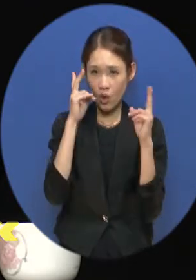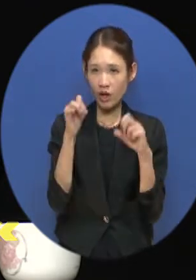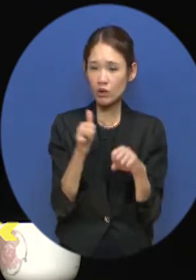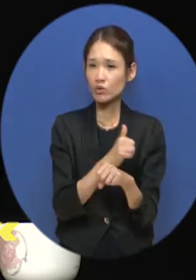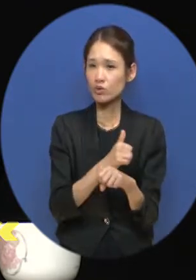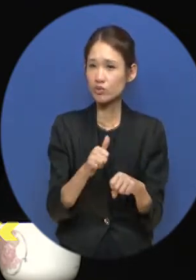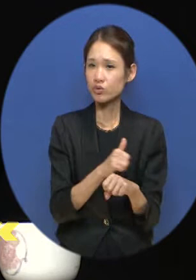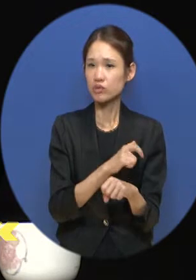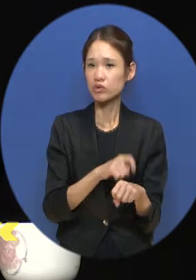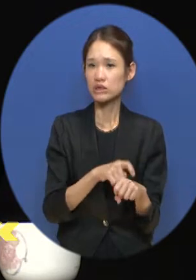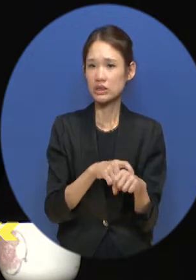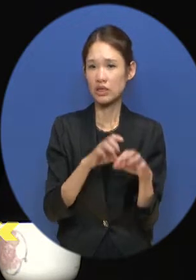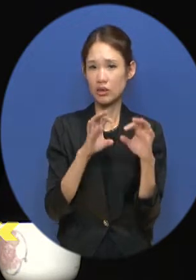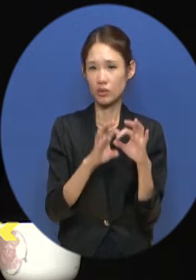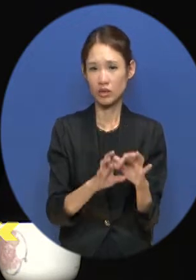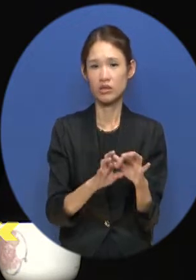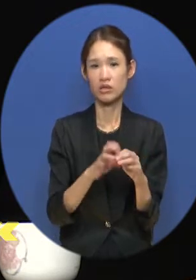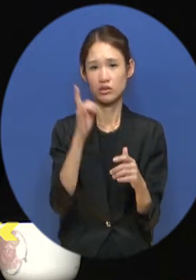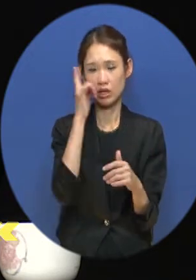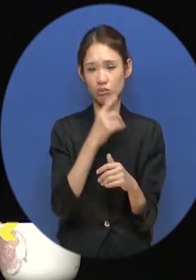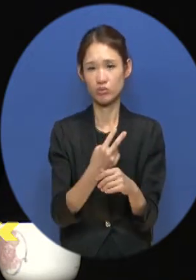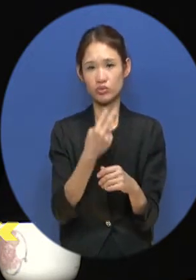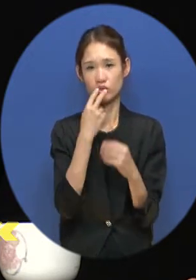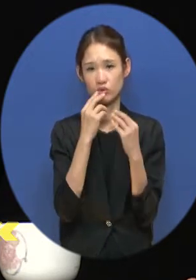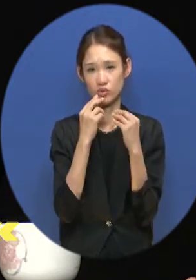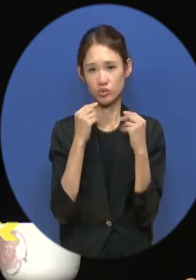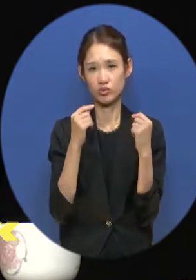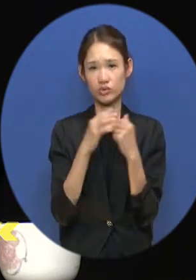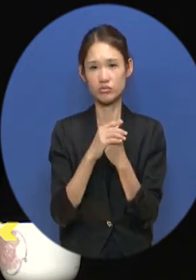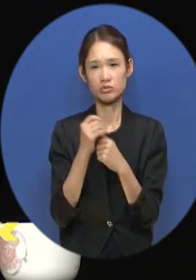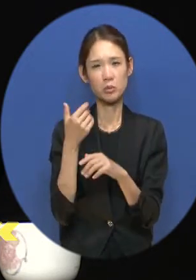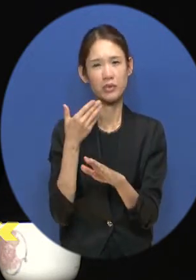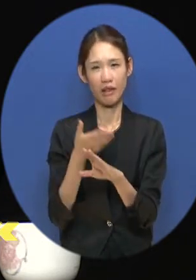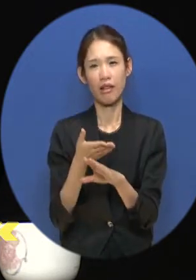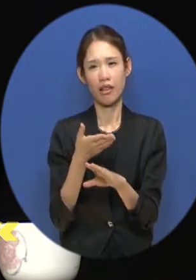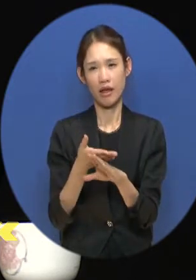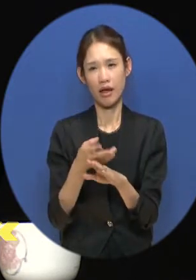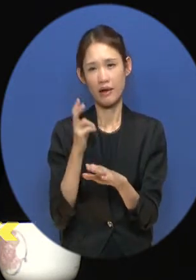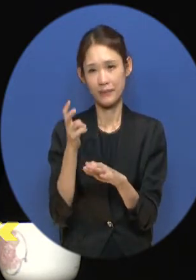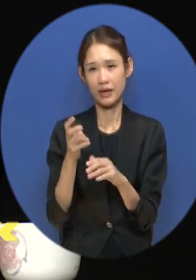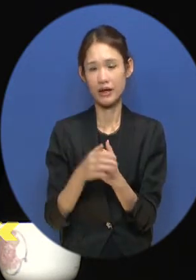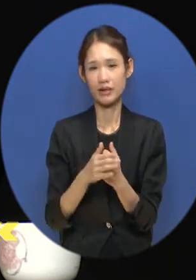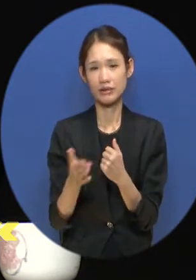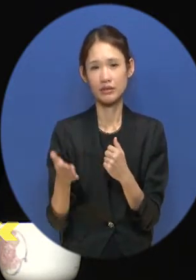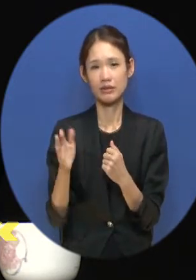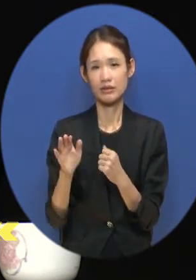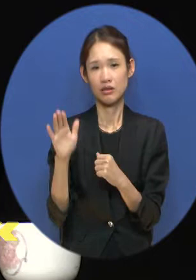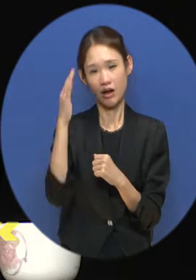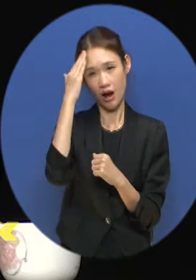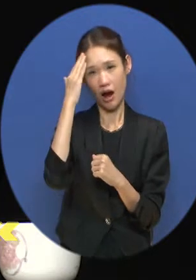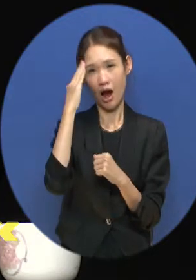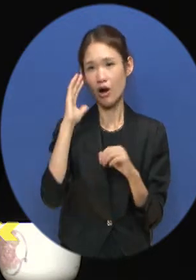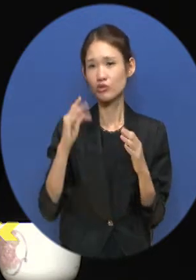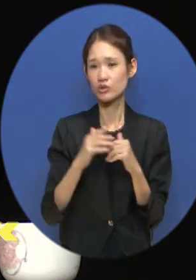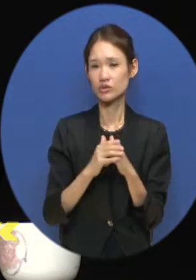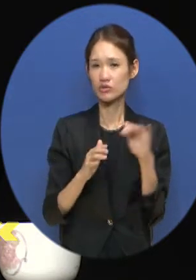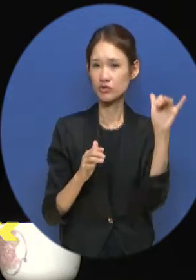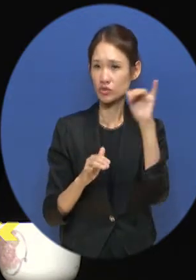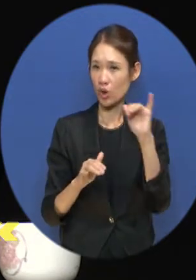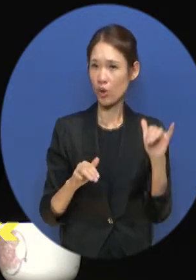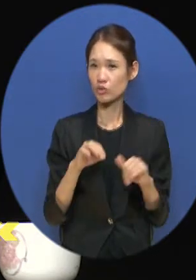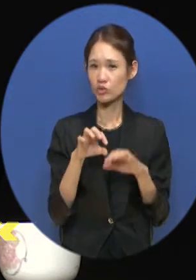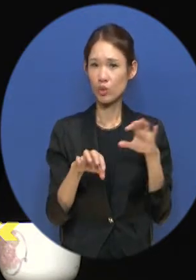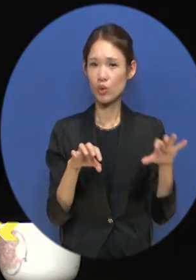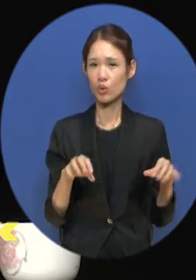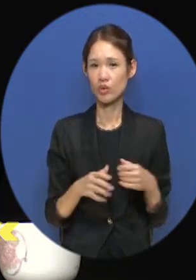출퇴근 시간에 따라서 이제 미세먼지 농도가 굉장히 달라지겠지만은 어떤 우리나라에서 이제 전국적으로